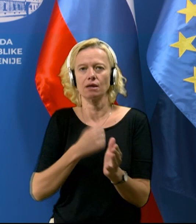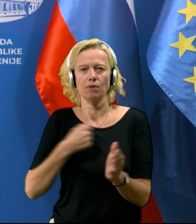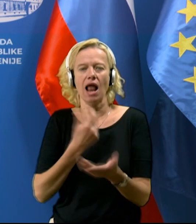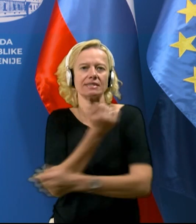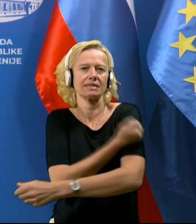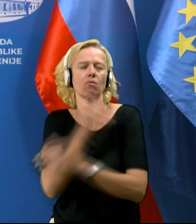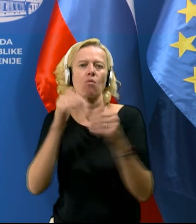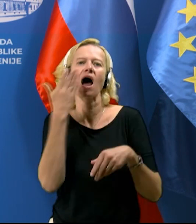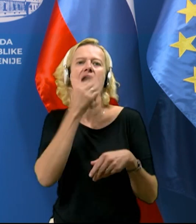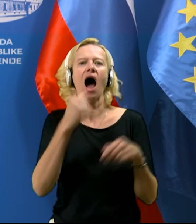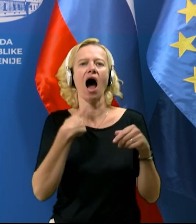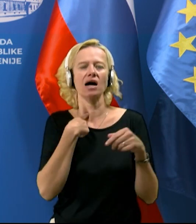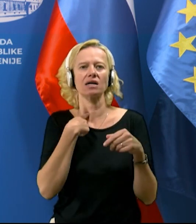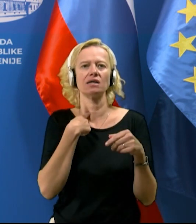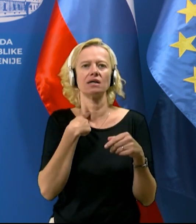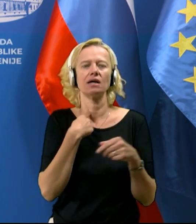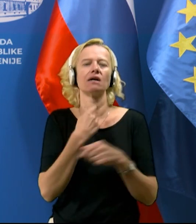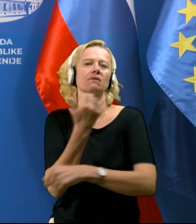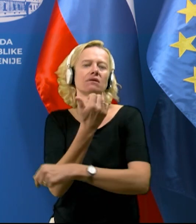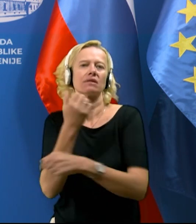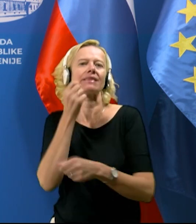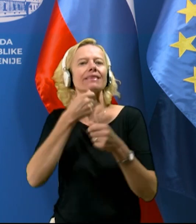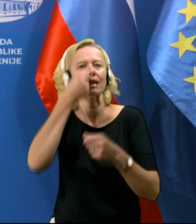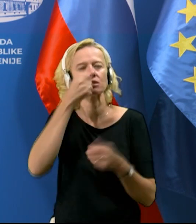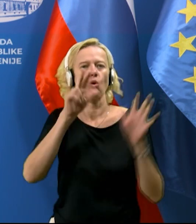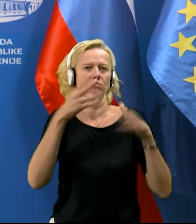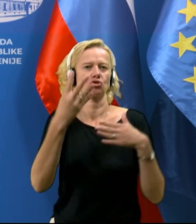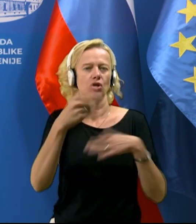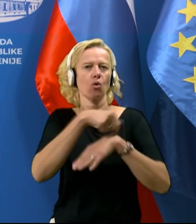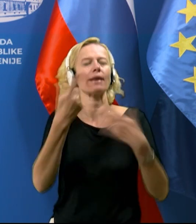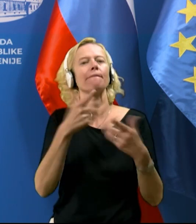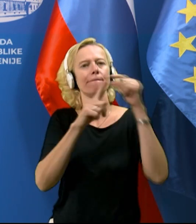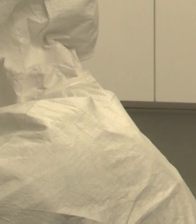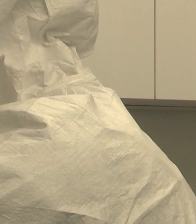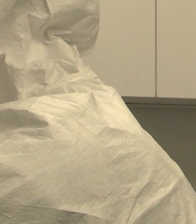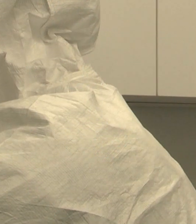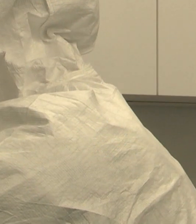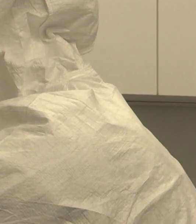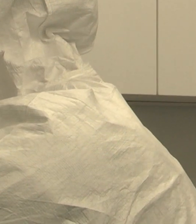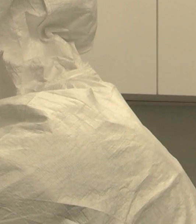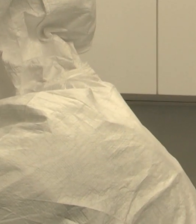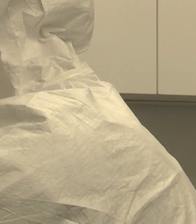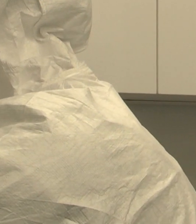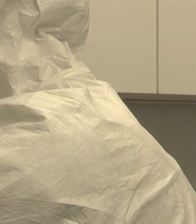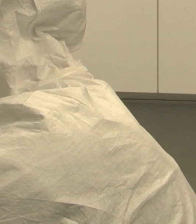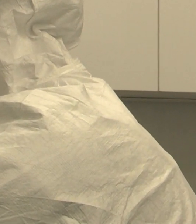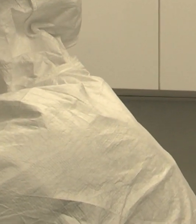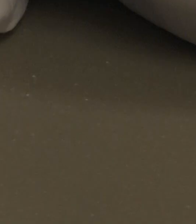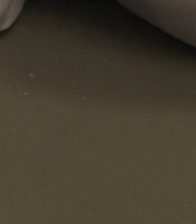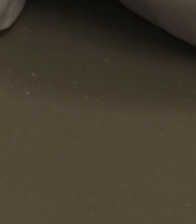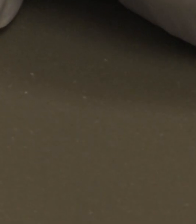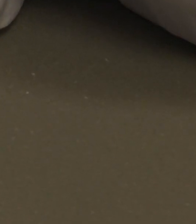morajo hak test opravljati na 48 ur ali PCT na 72 ur. Če potrošnik tega pogoja ne bo